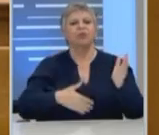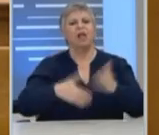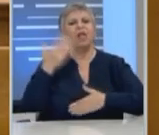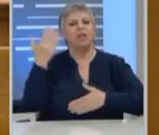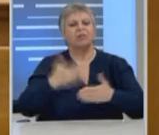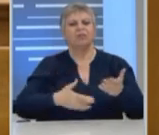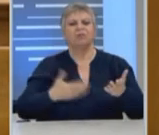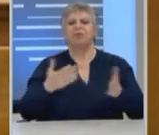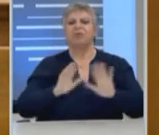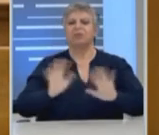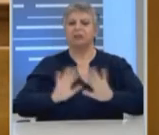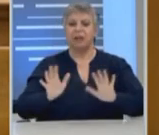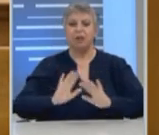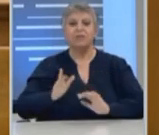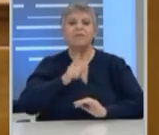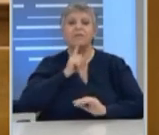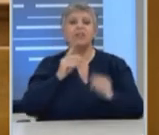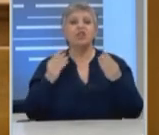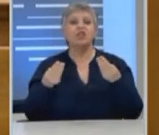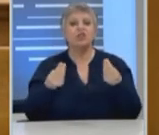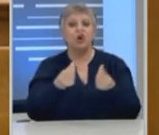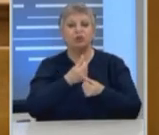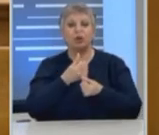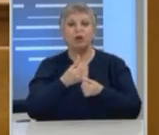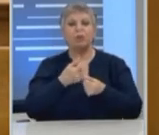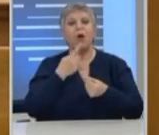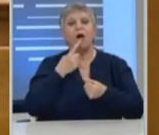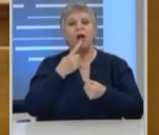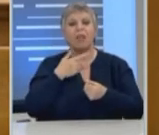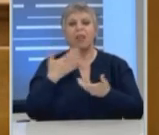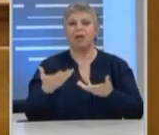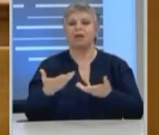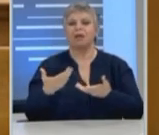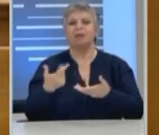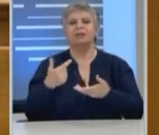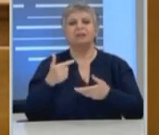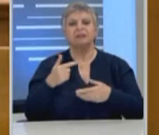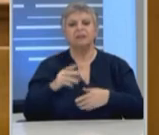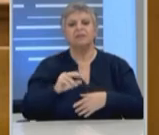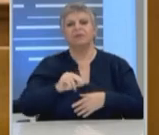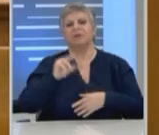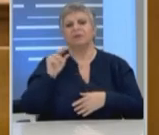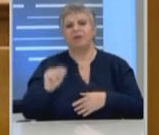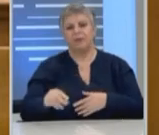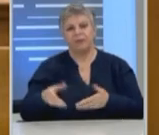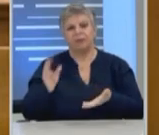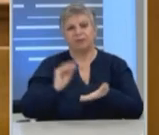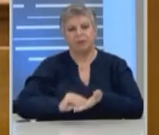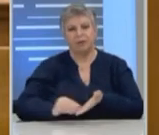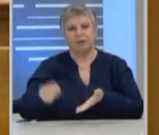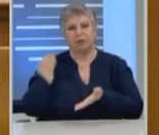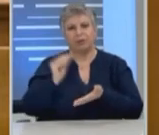ίδια ακριβώς επιχειρηματολογία αναπαράγεται ξανά και ξανά και ξανά.